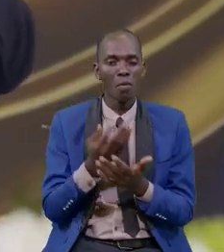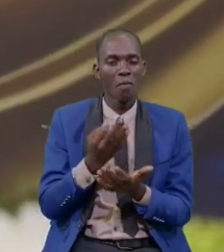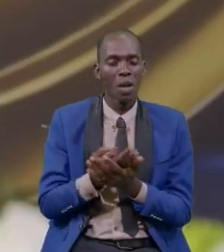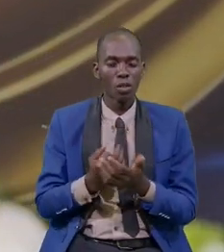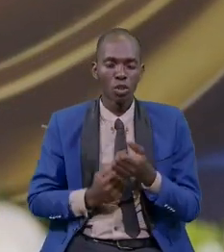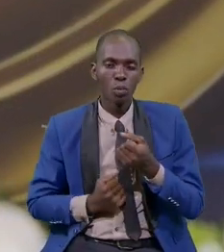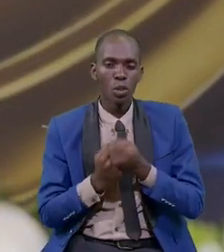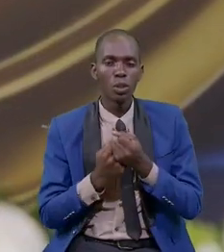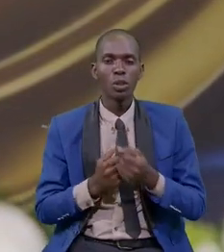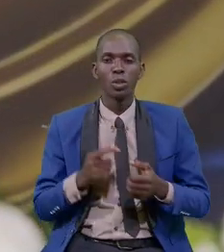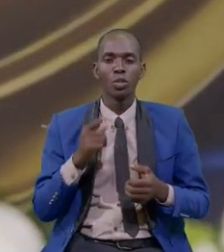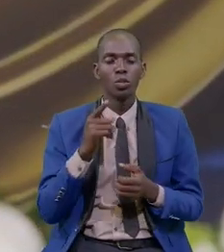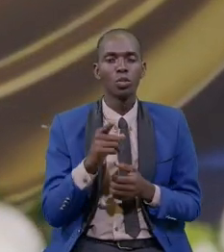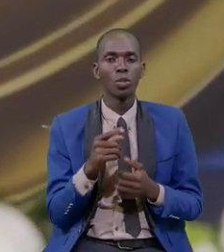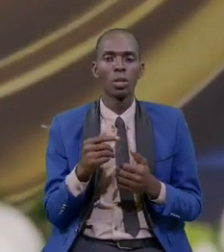avez,